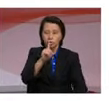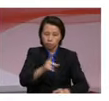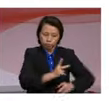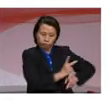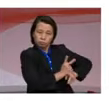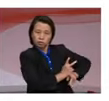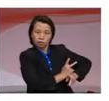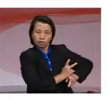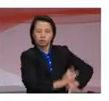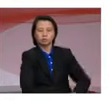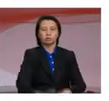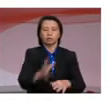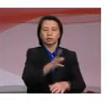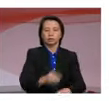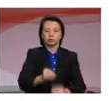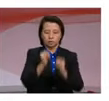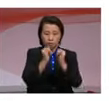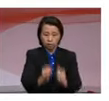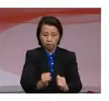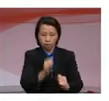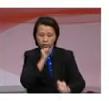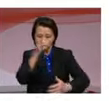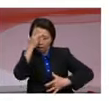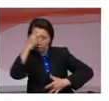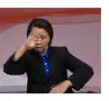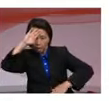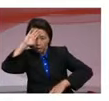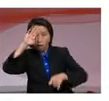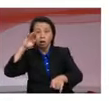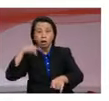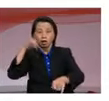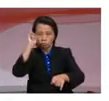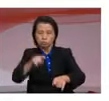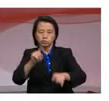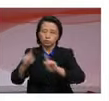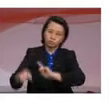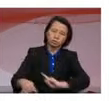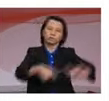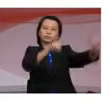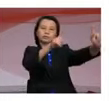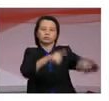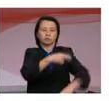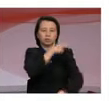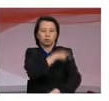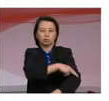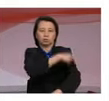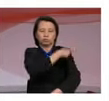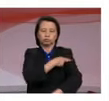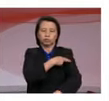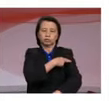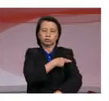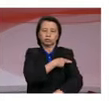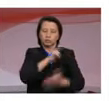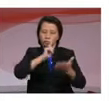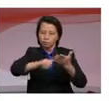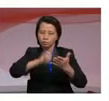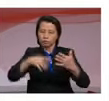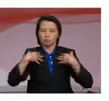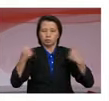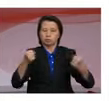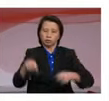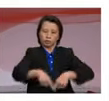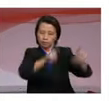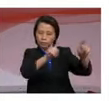dilindungi. Manakala individu tidak sihat dan bergejala, dikehendaki segera mendapat pemeriksaan